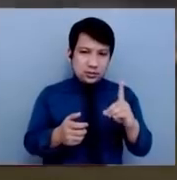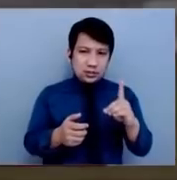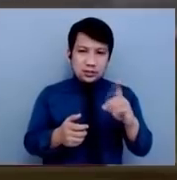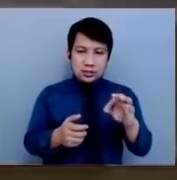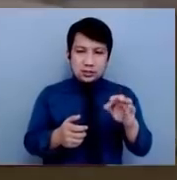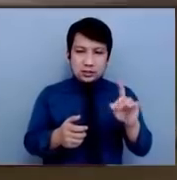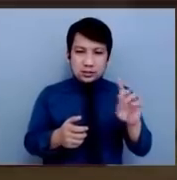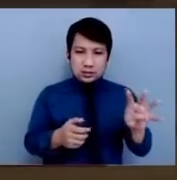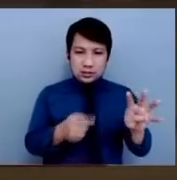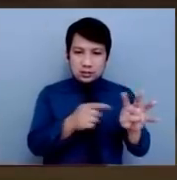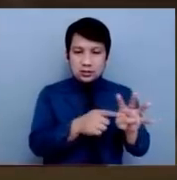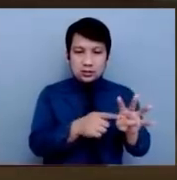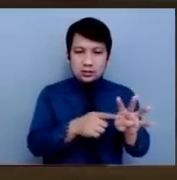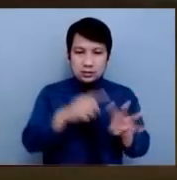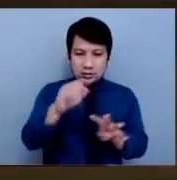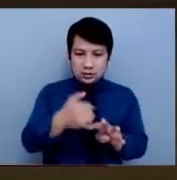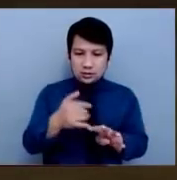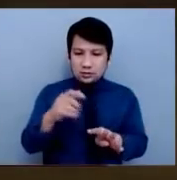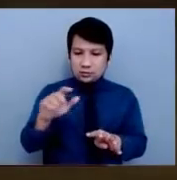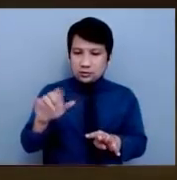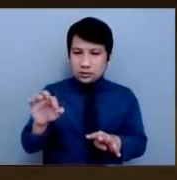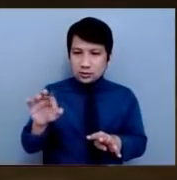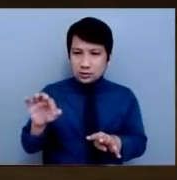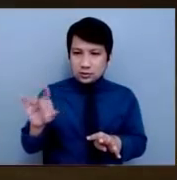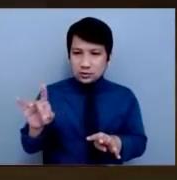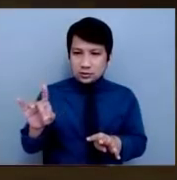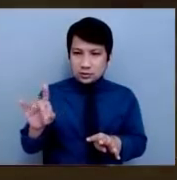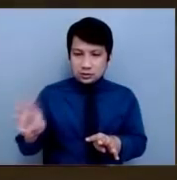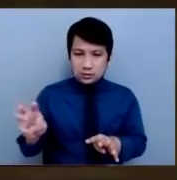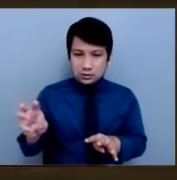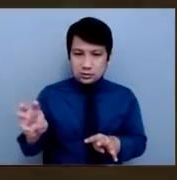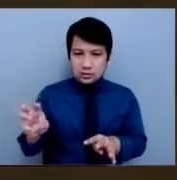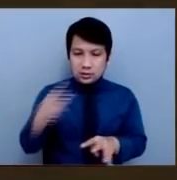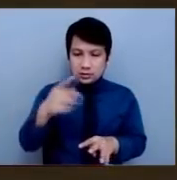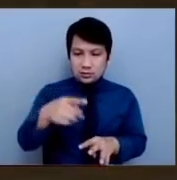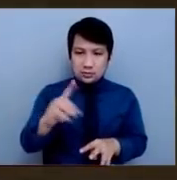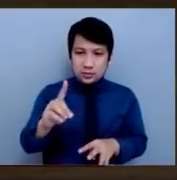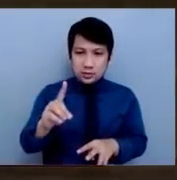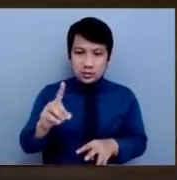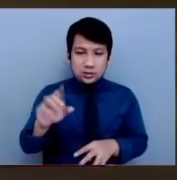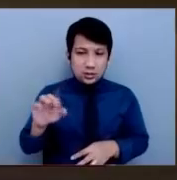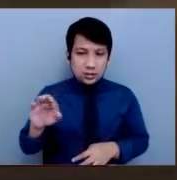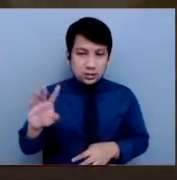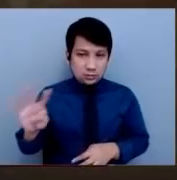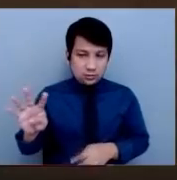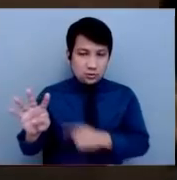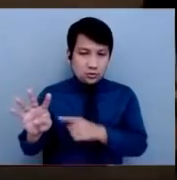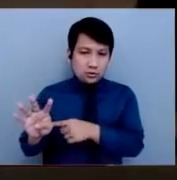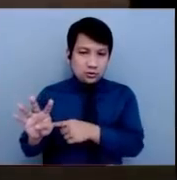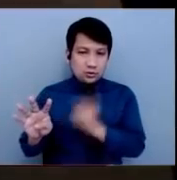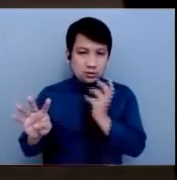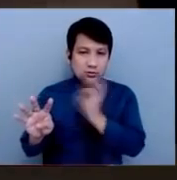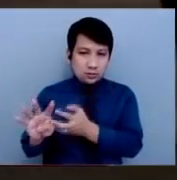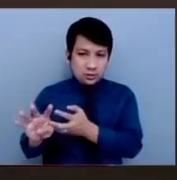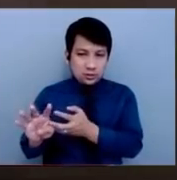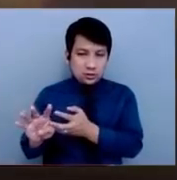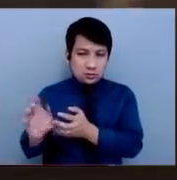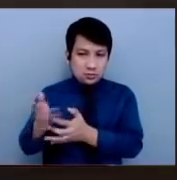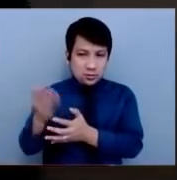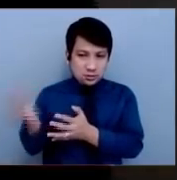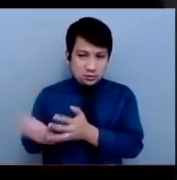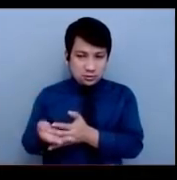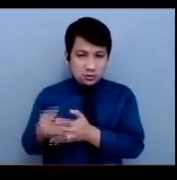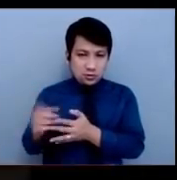yes, January 1986 nag-take effect eh yung yes, PD 1994. So since yung dapat niyang i-file